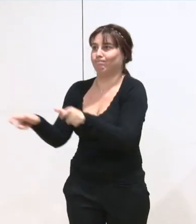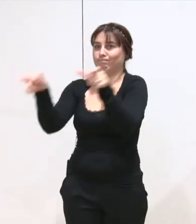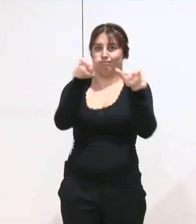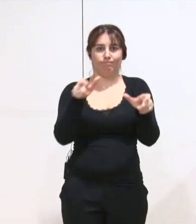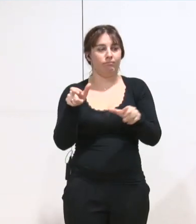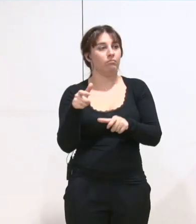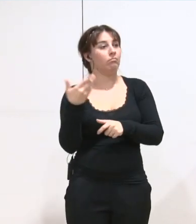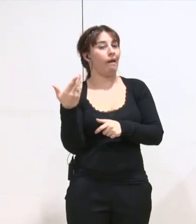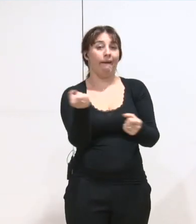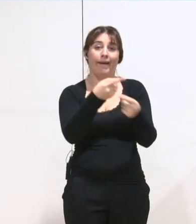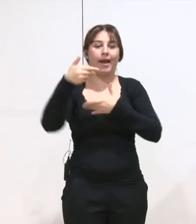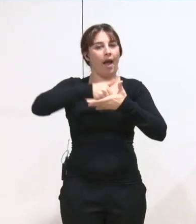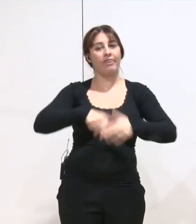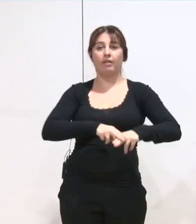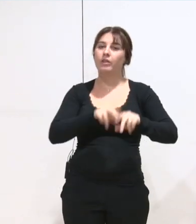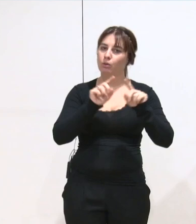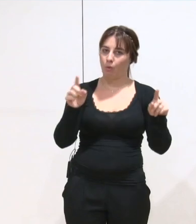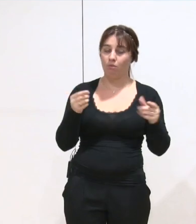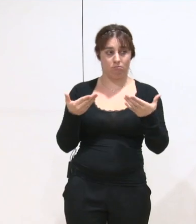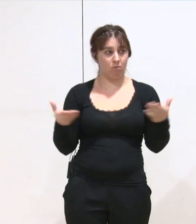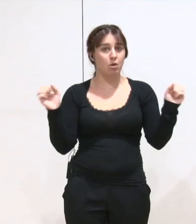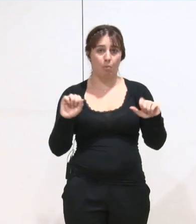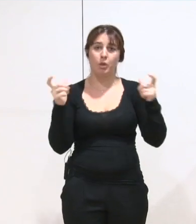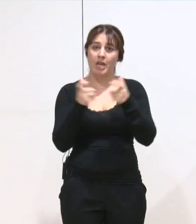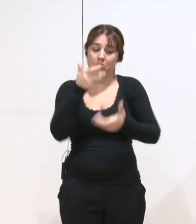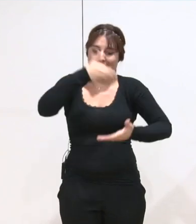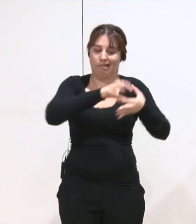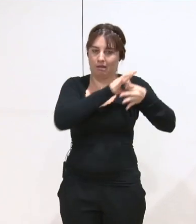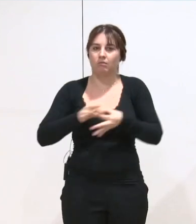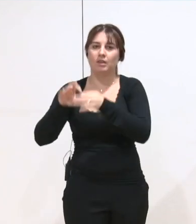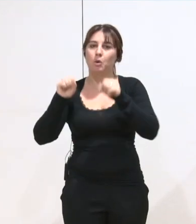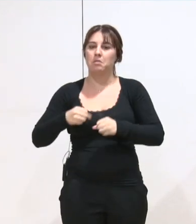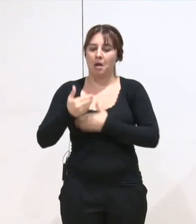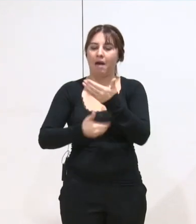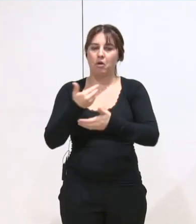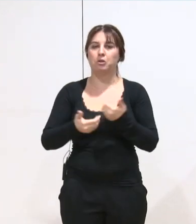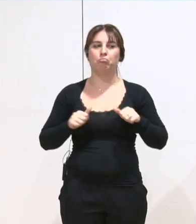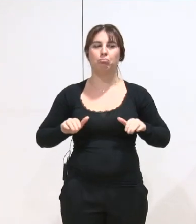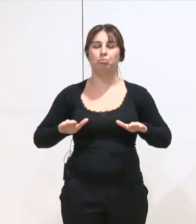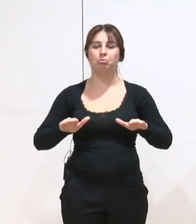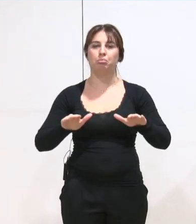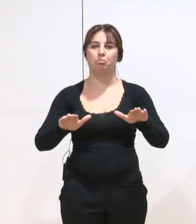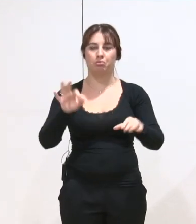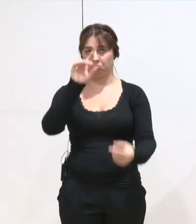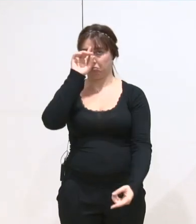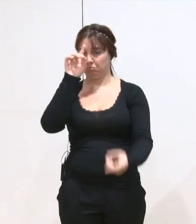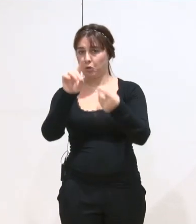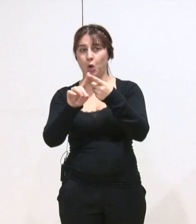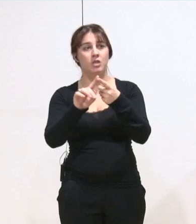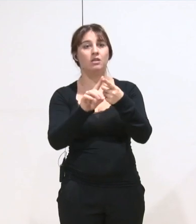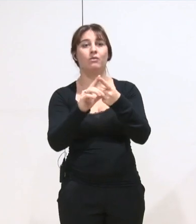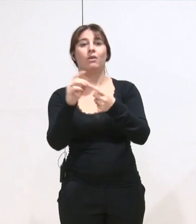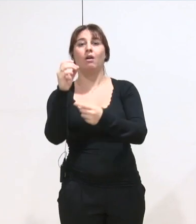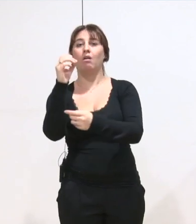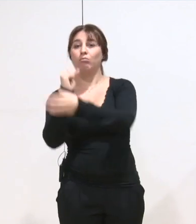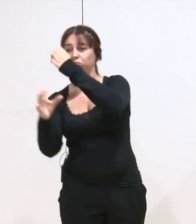évidemment, qu'il n'y en a pas en interne. Il y a maintenant des diagnostics en interne. Donc cela avance, je crois, dans le sens que vous